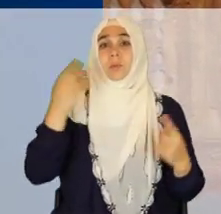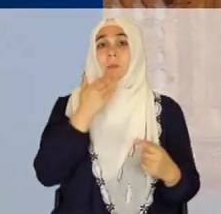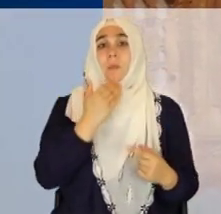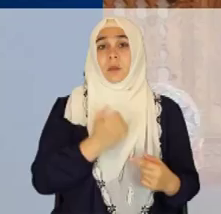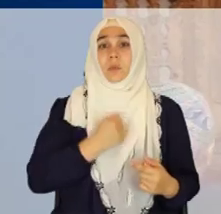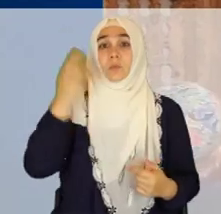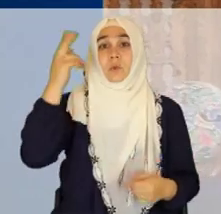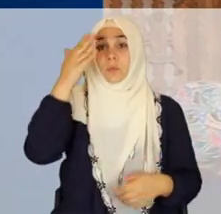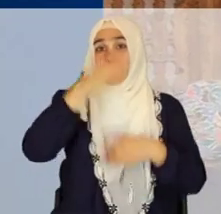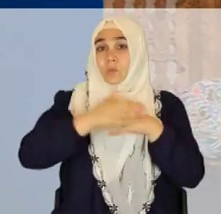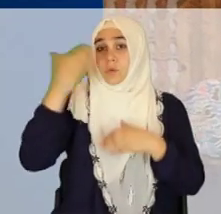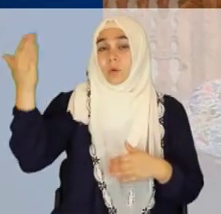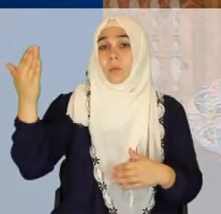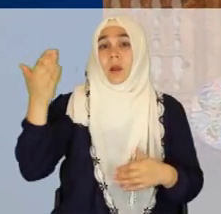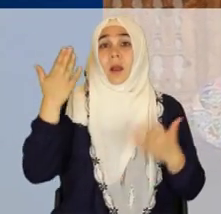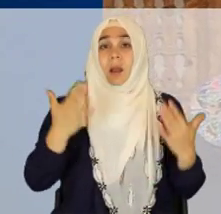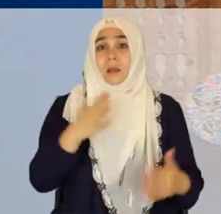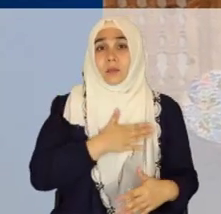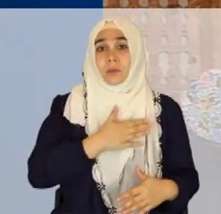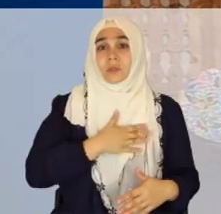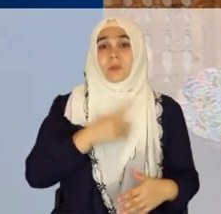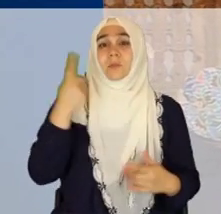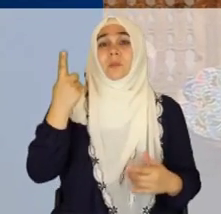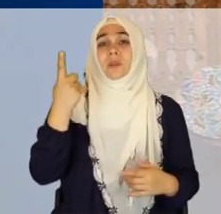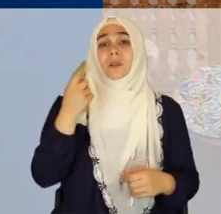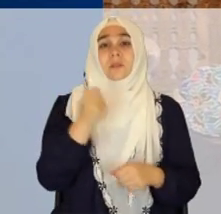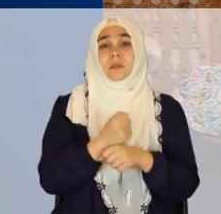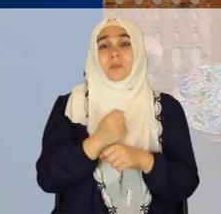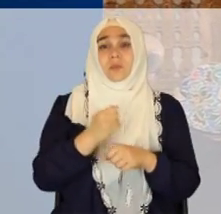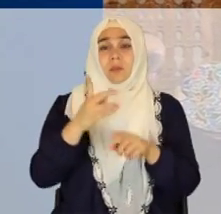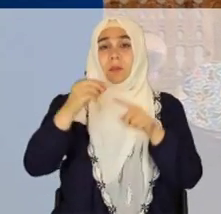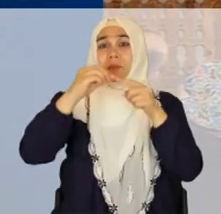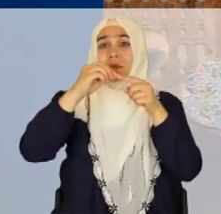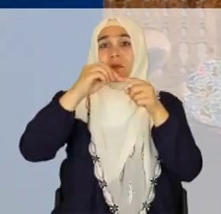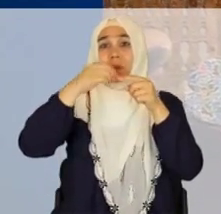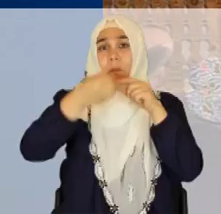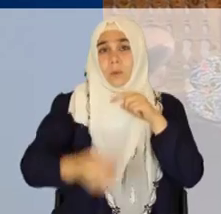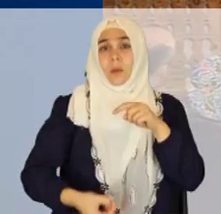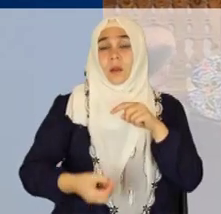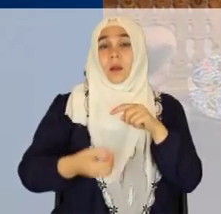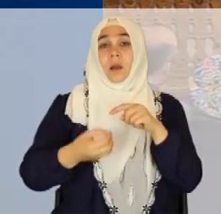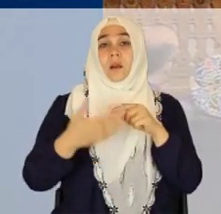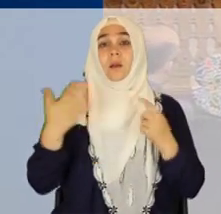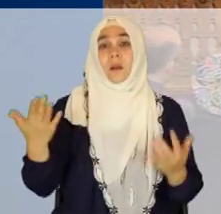nimet. Eğer şu nimetten bir artası, misal şimdi maşı bitti tırnak köçüp çıksa,